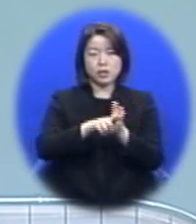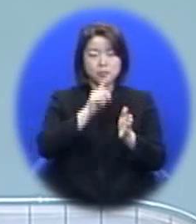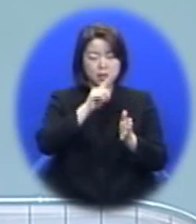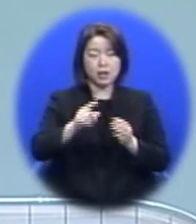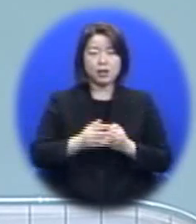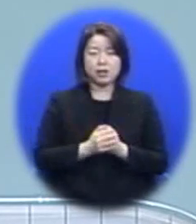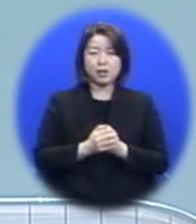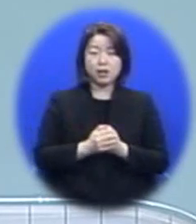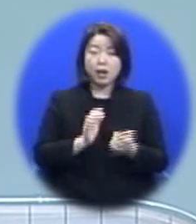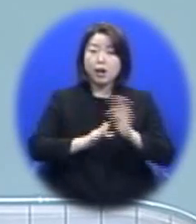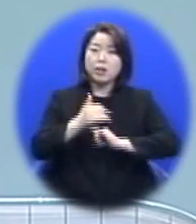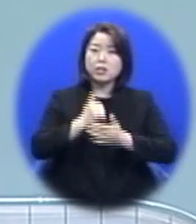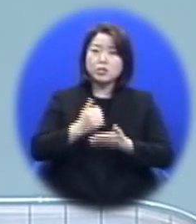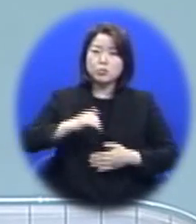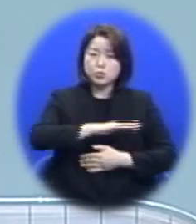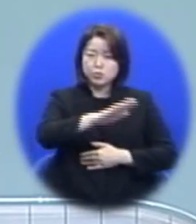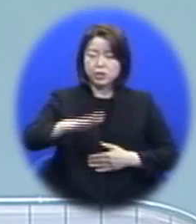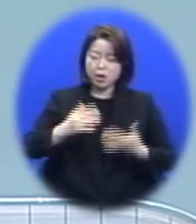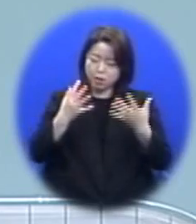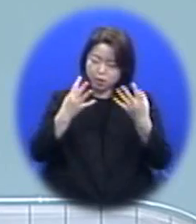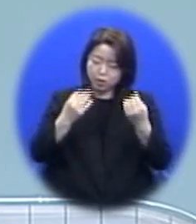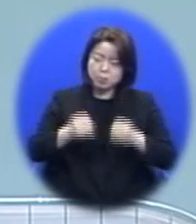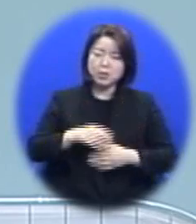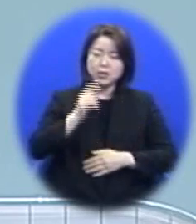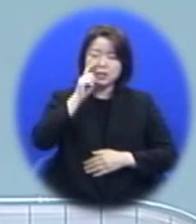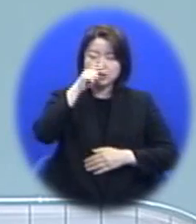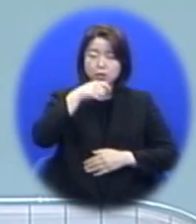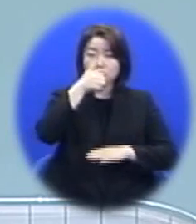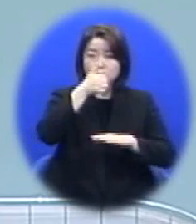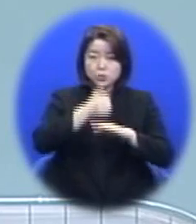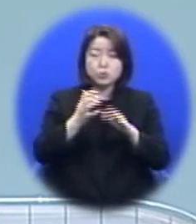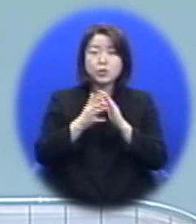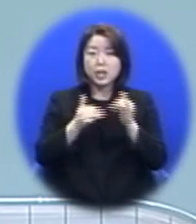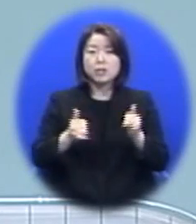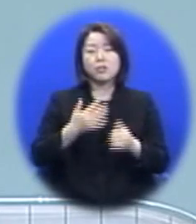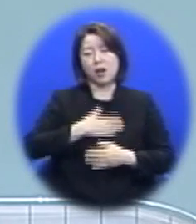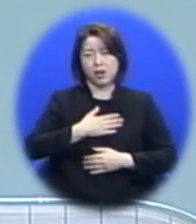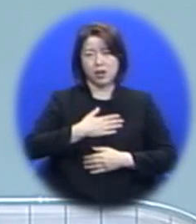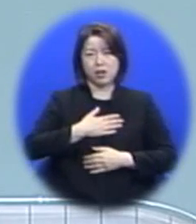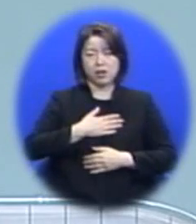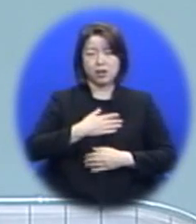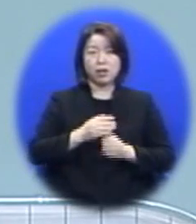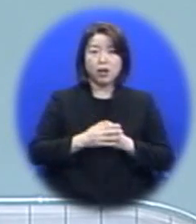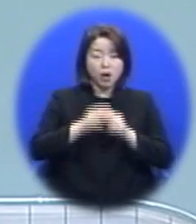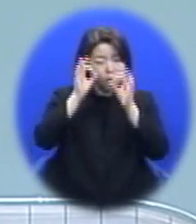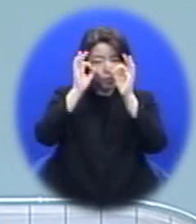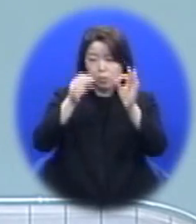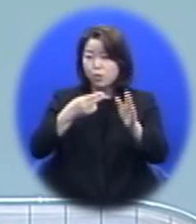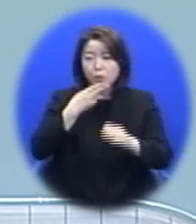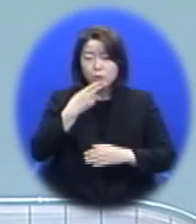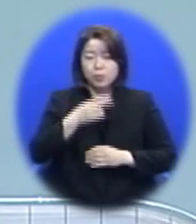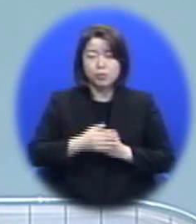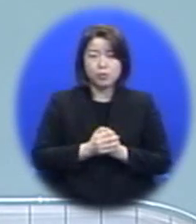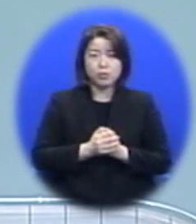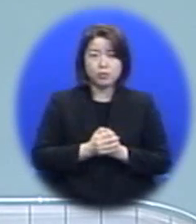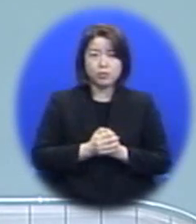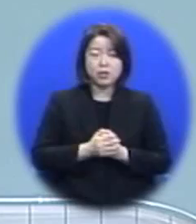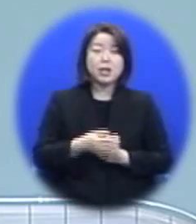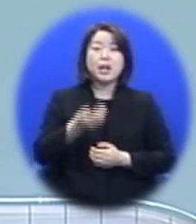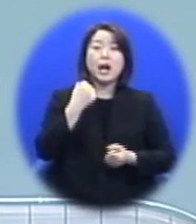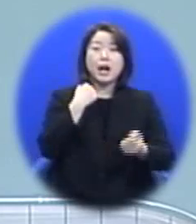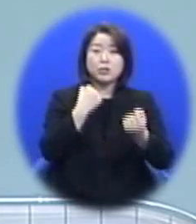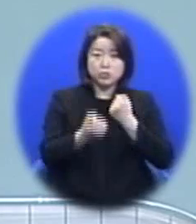우리가 얼마나 더러운 죄인인가를 아십니다. 흠과 주름 투성이죠. 볼 것이 없어요.